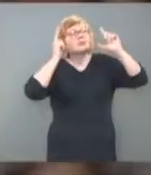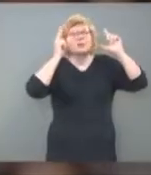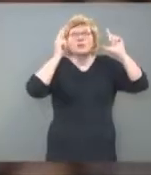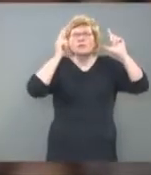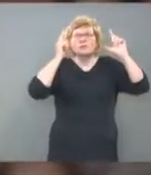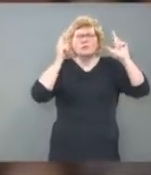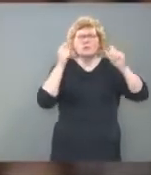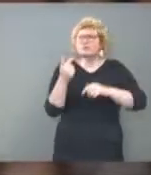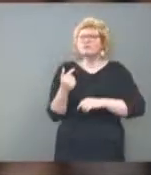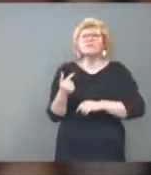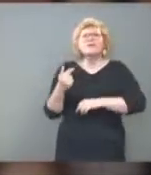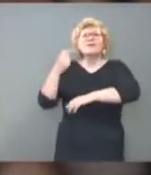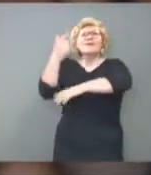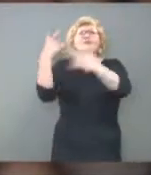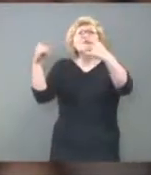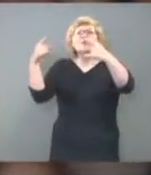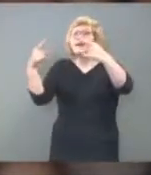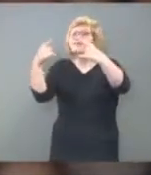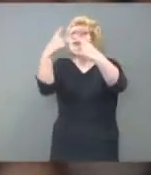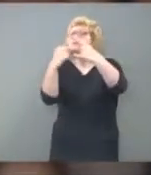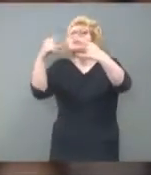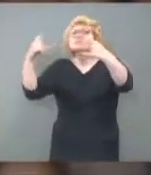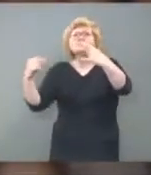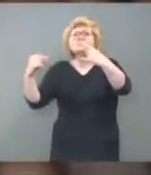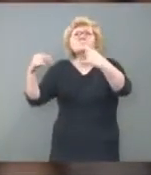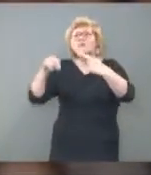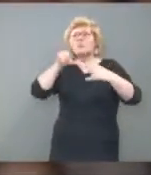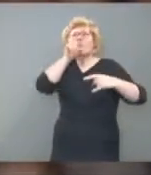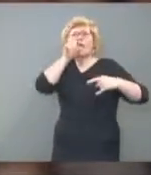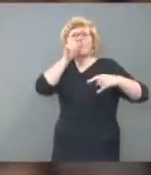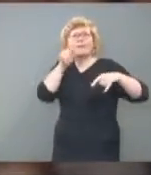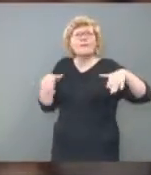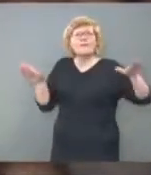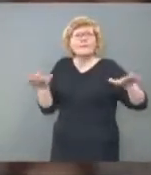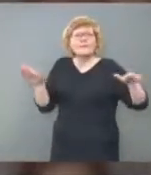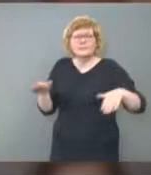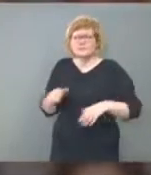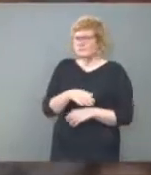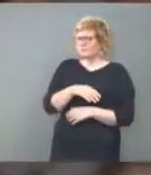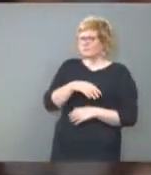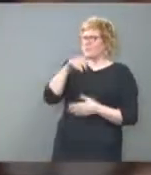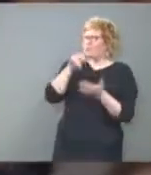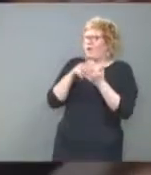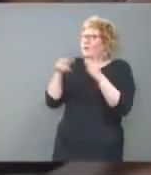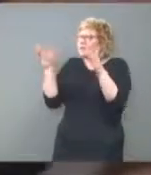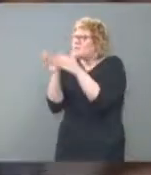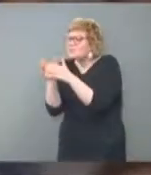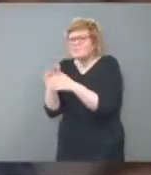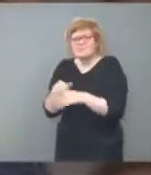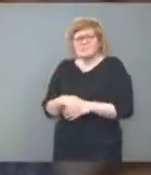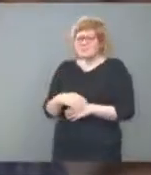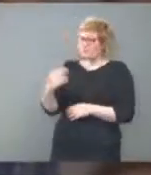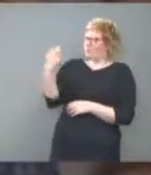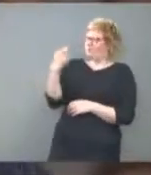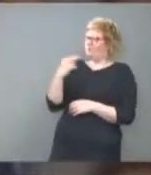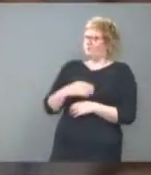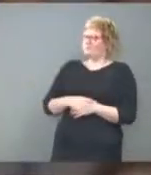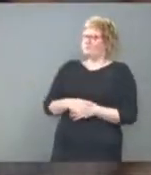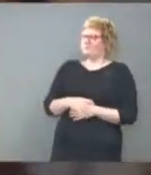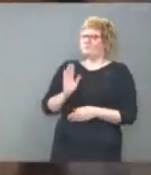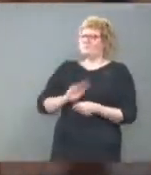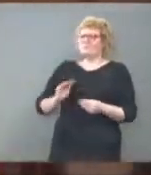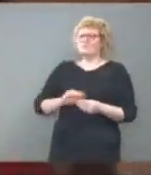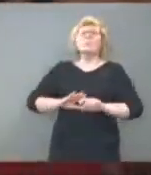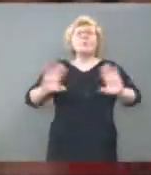de la fenêtre. Mais à Paris, c'est des pigeons. Je me dis, mais où je suis? Bon, écoutez, un peu de recueillement